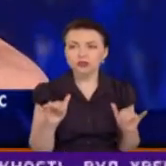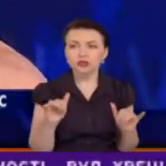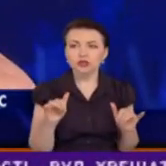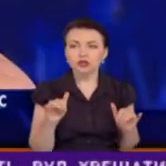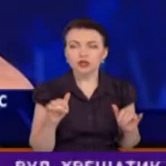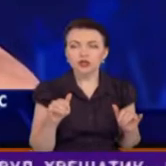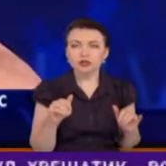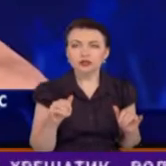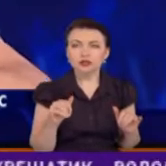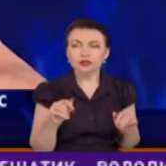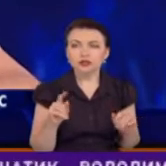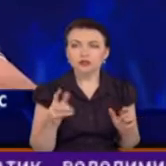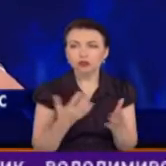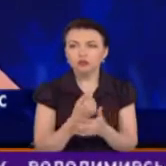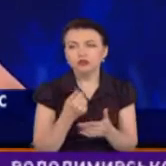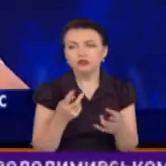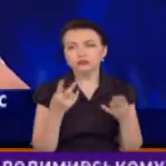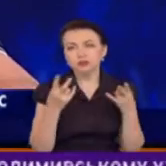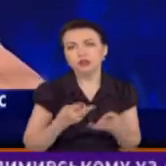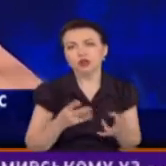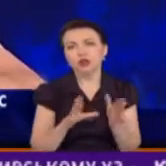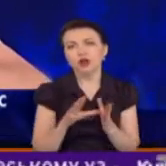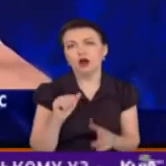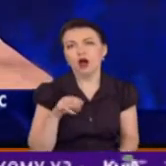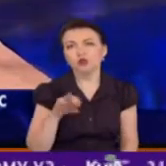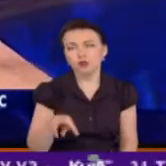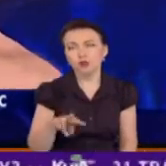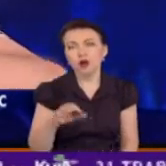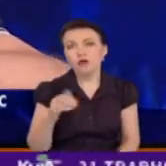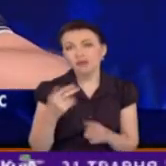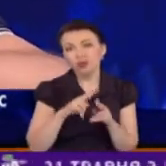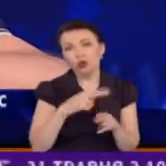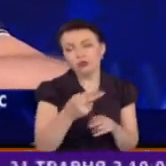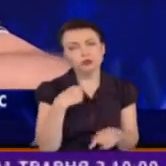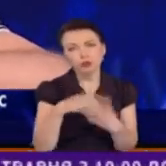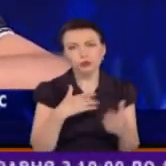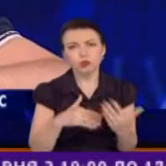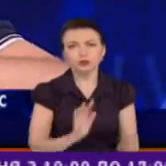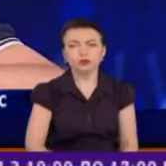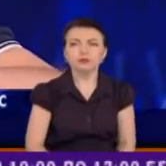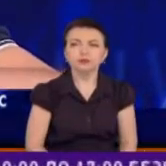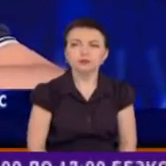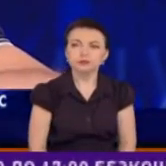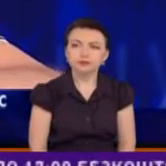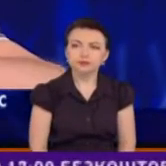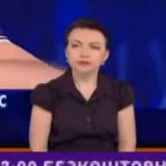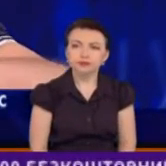справи, збитку тримають Енергоатом. Він компенсує. От не плутайте мене. Не плутайте.